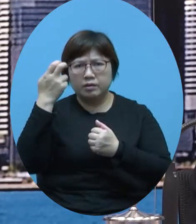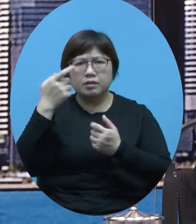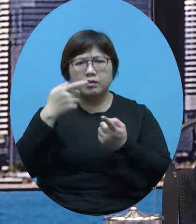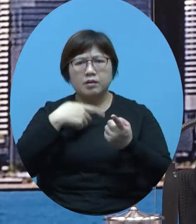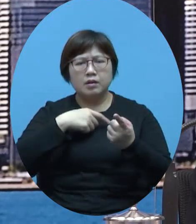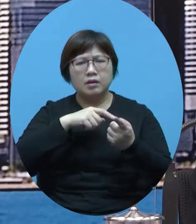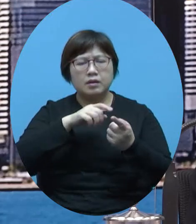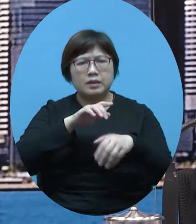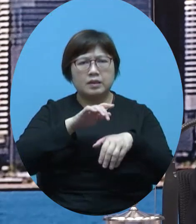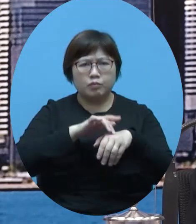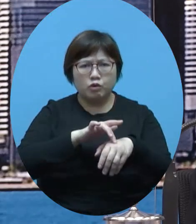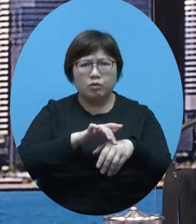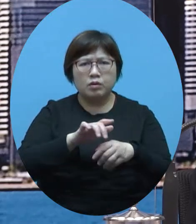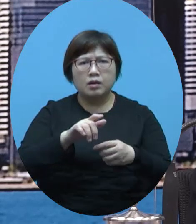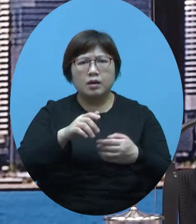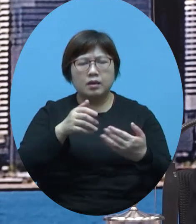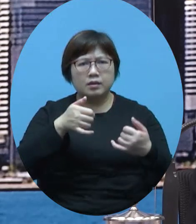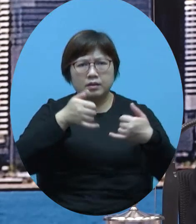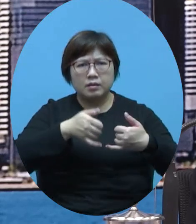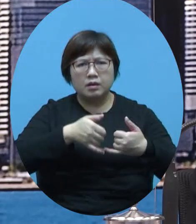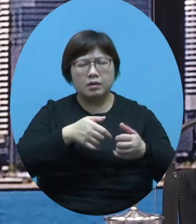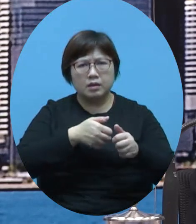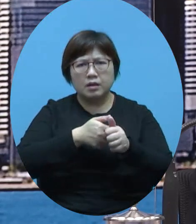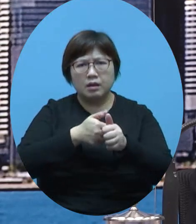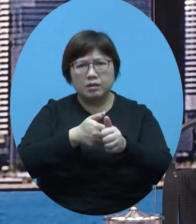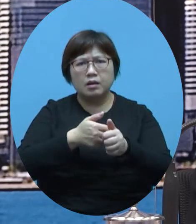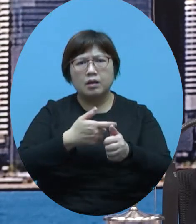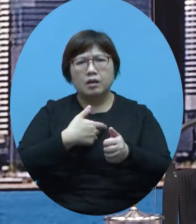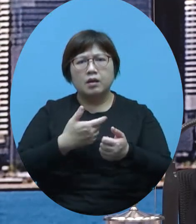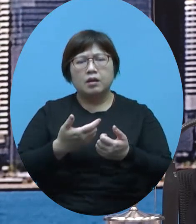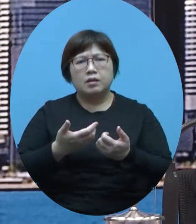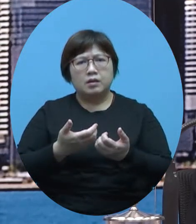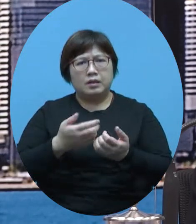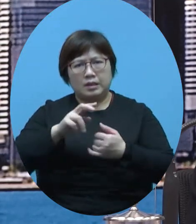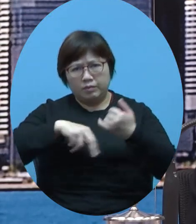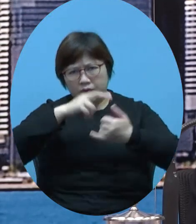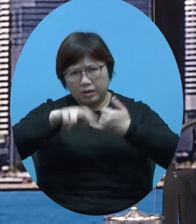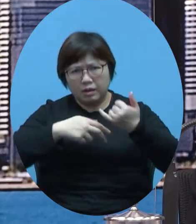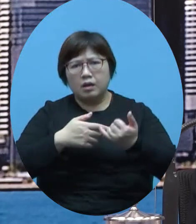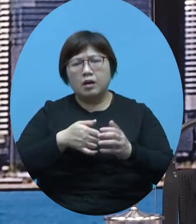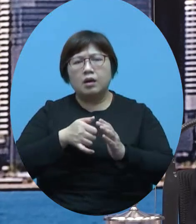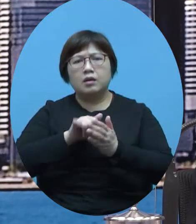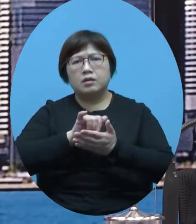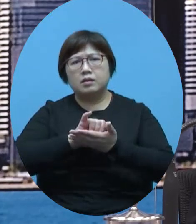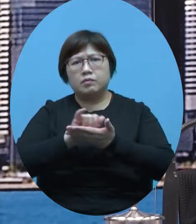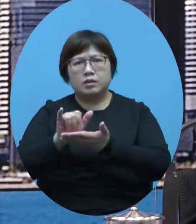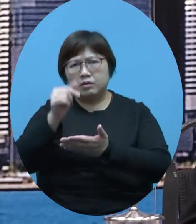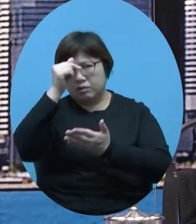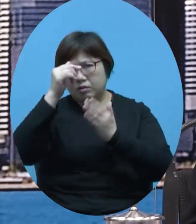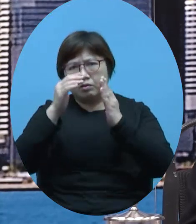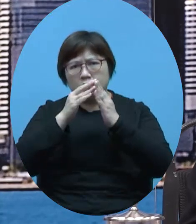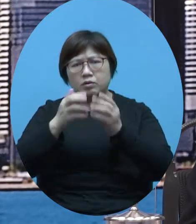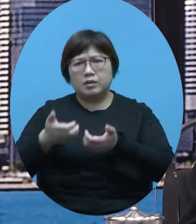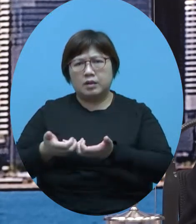的追蹤啊，做這個檢疫啊，入院做這個隔離的治療呢，都仍然是一個